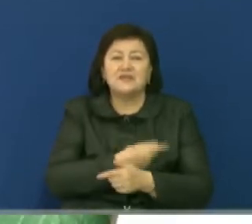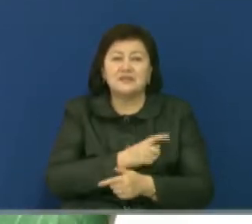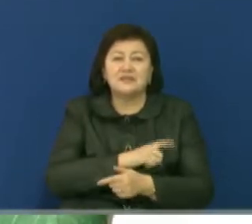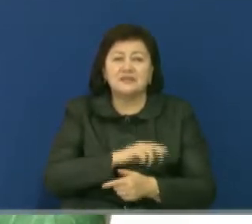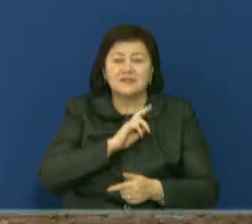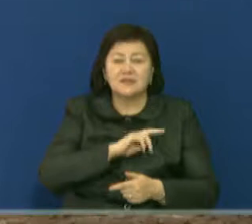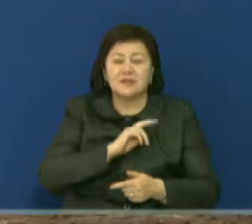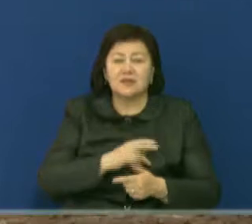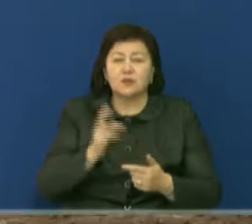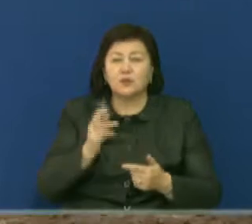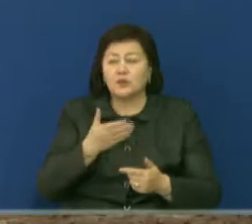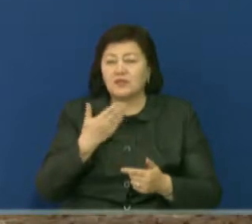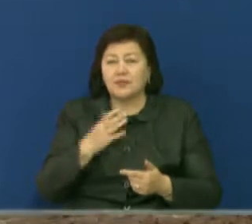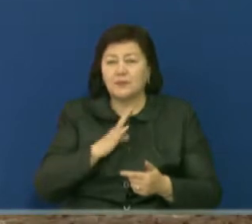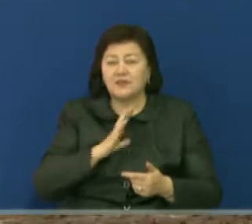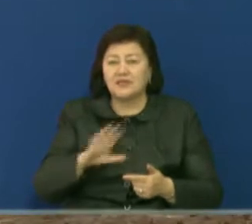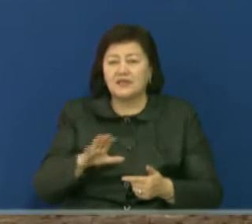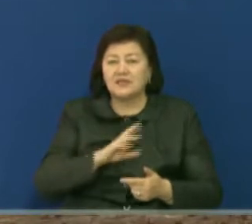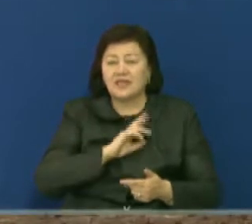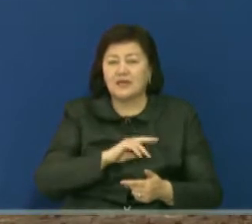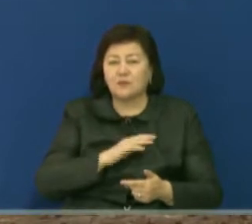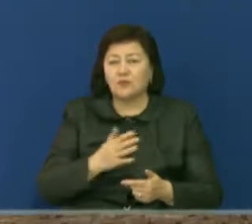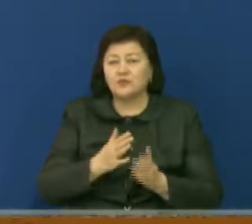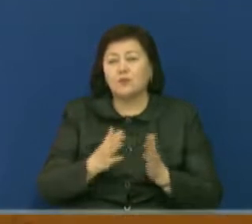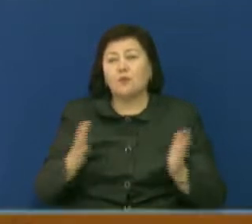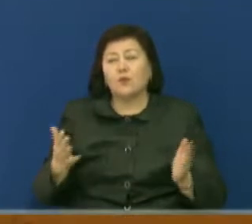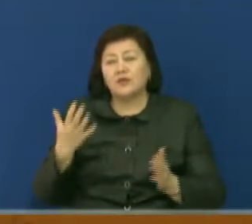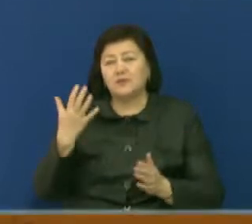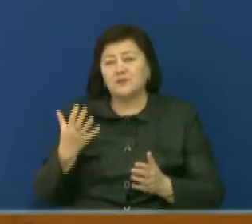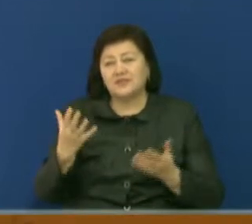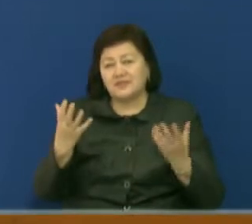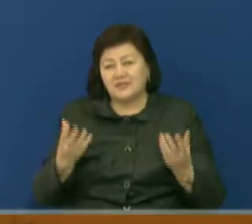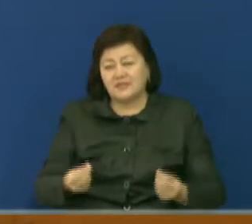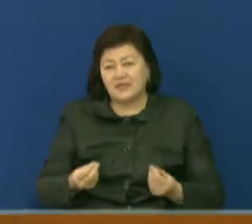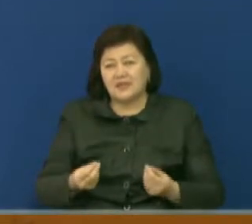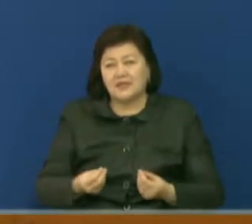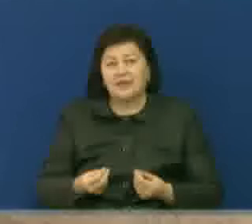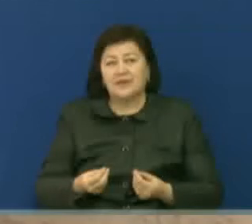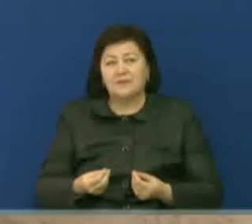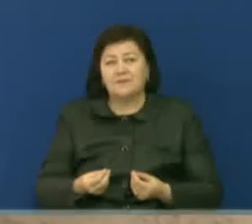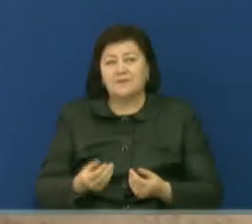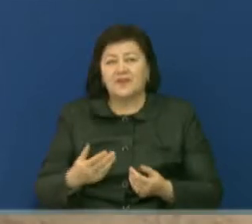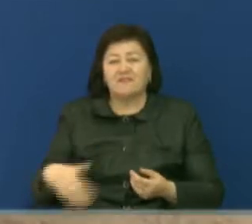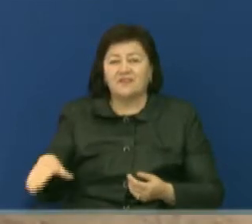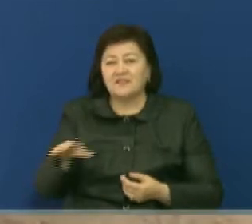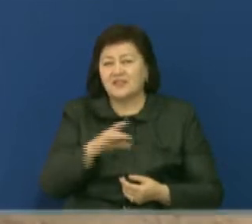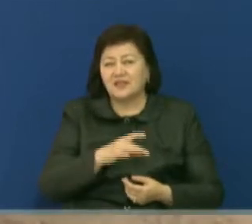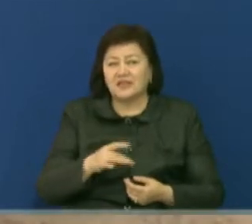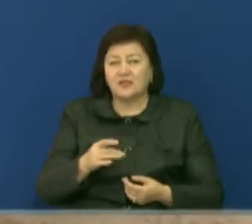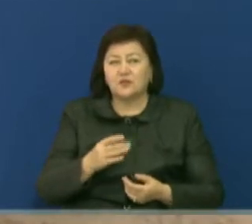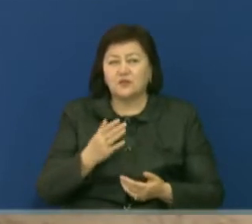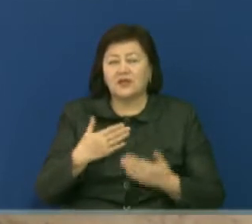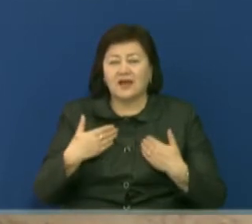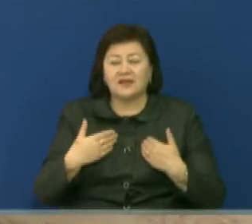на рабочем месте 5 и более дней в связи с отпуском, командировкой, болезнью и другими причинами. Во всех регионах области открытые рынки